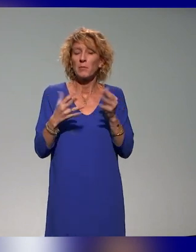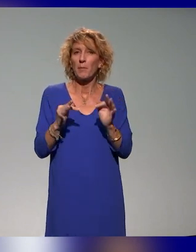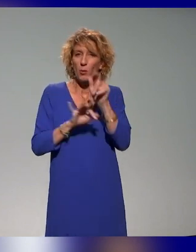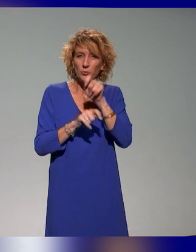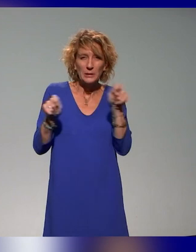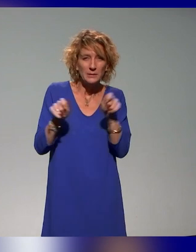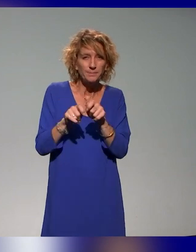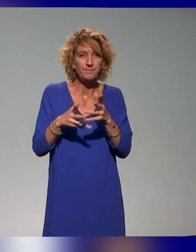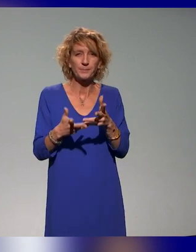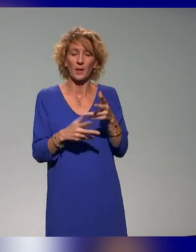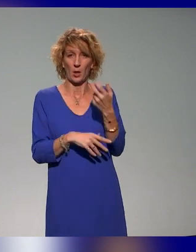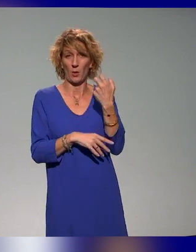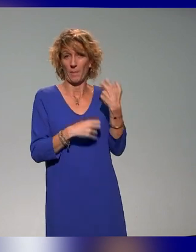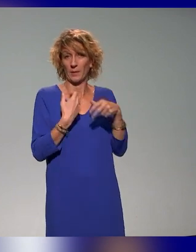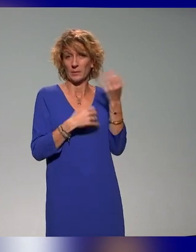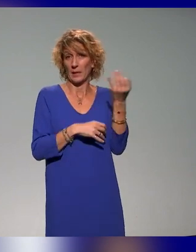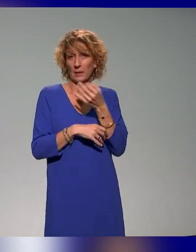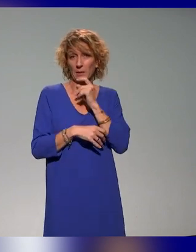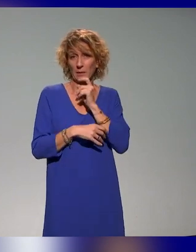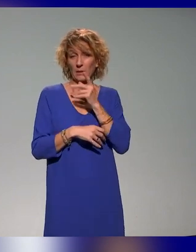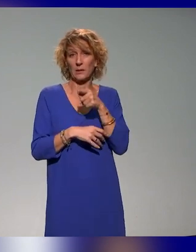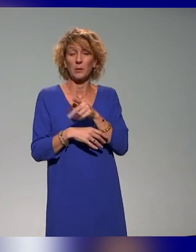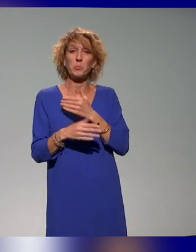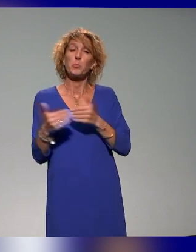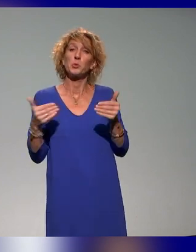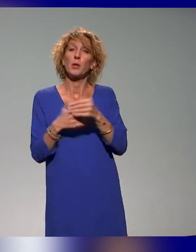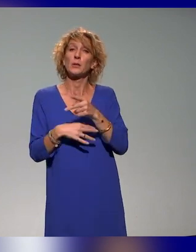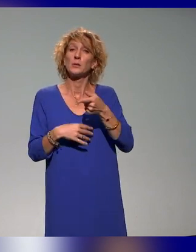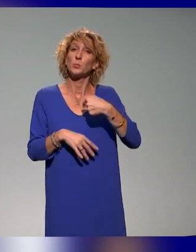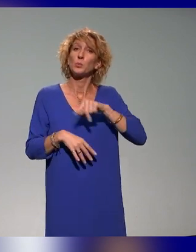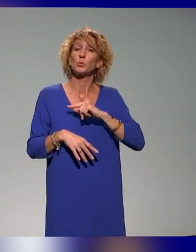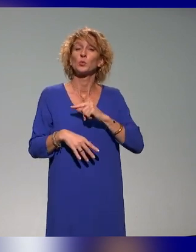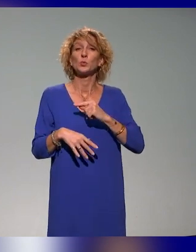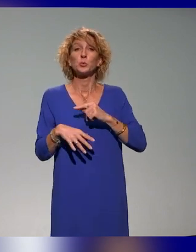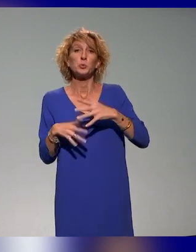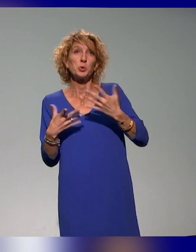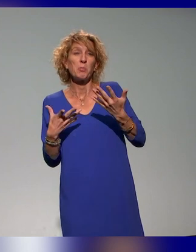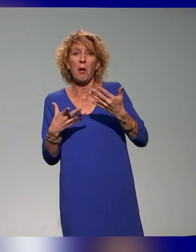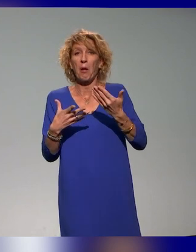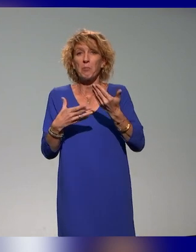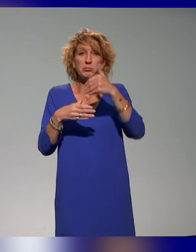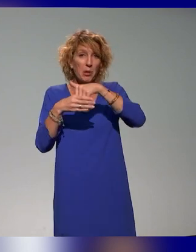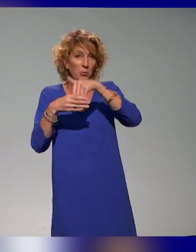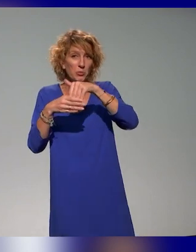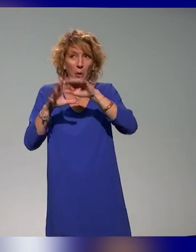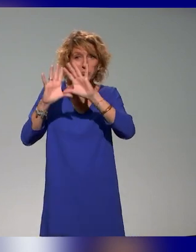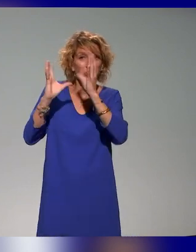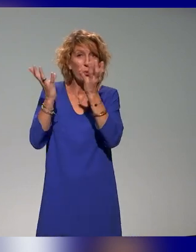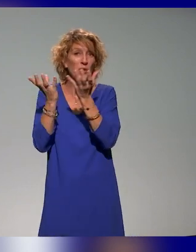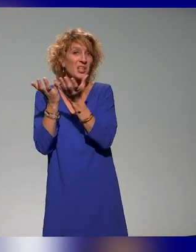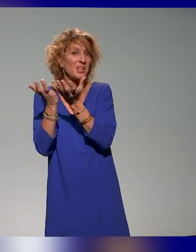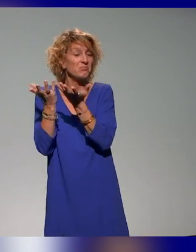on le disait, enfin comme Pierre le disait au départ, Moodle pour nous c'est un contenant, c'est une sorte de coquille